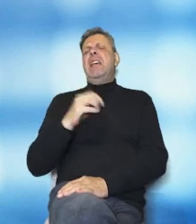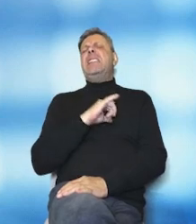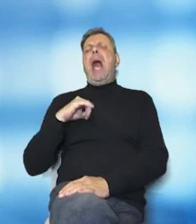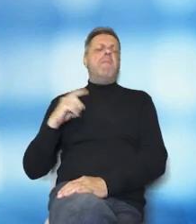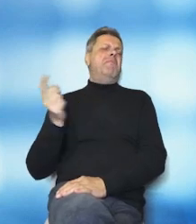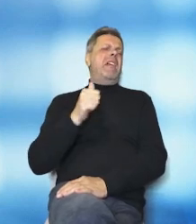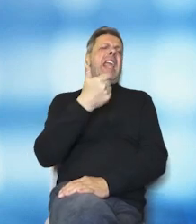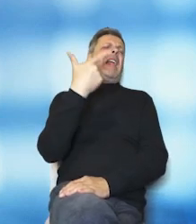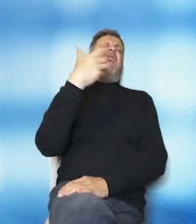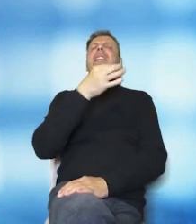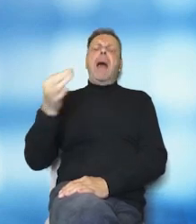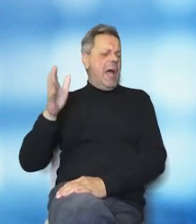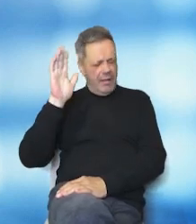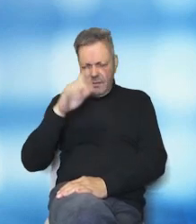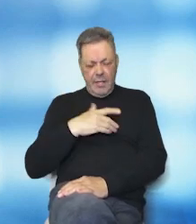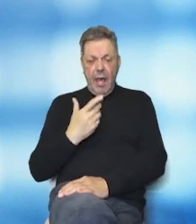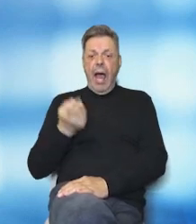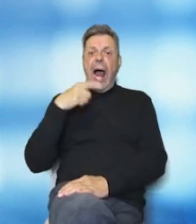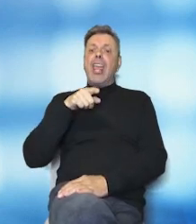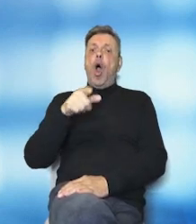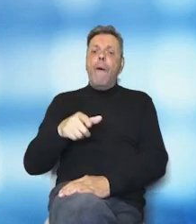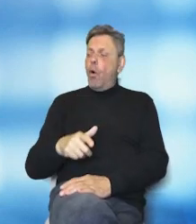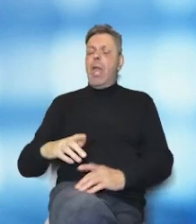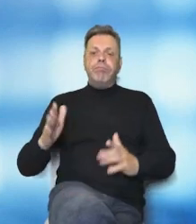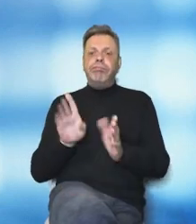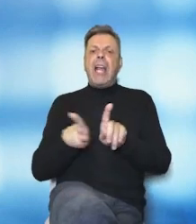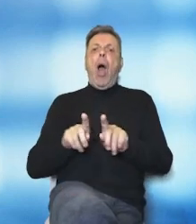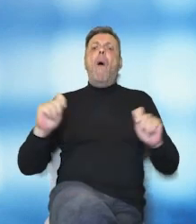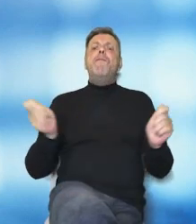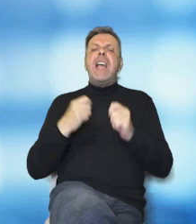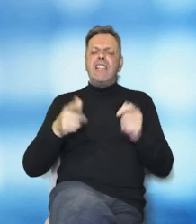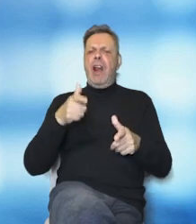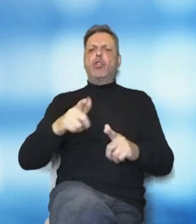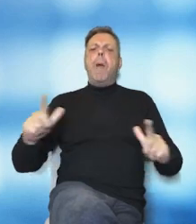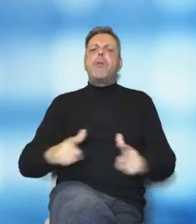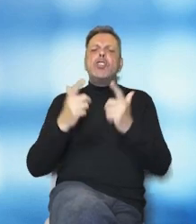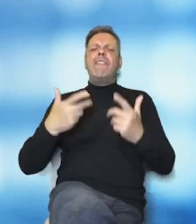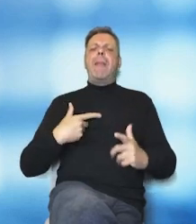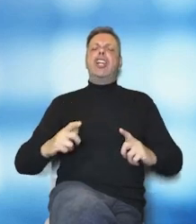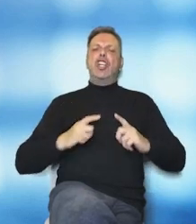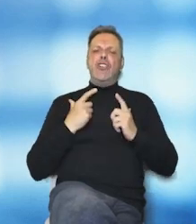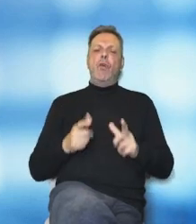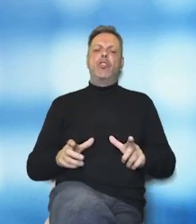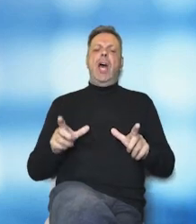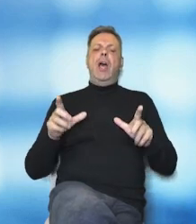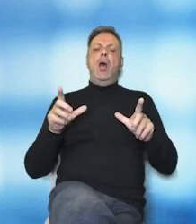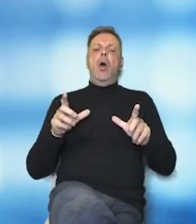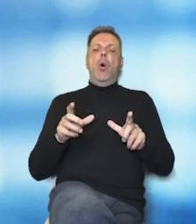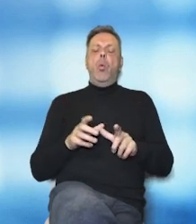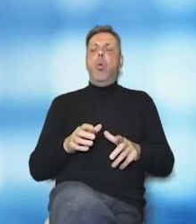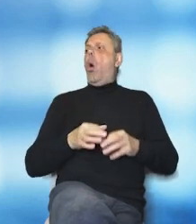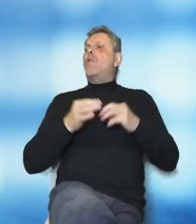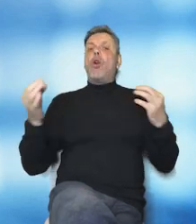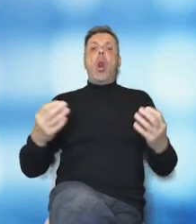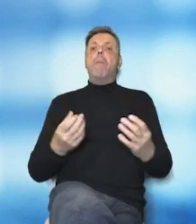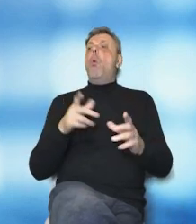dva dana, kako god, ili u nekakvom društvu, ali ovo je festival. Ovo je proslava tog našeg života u otvorenom